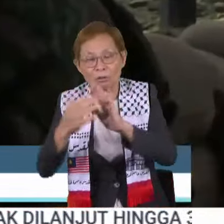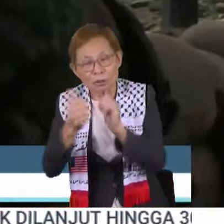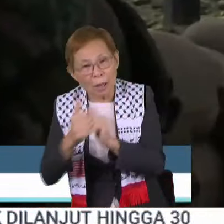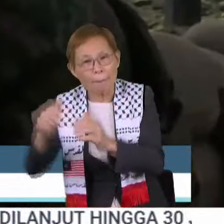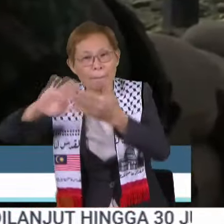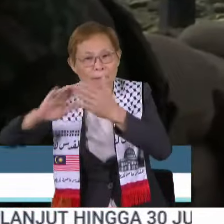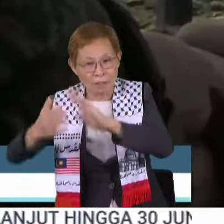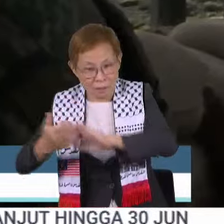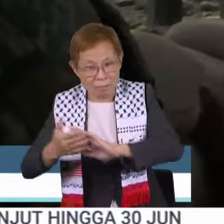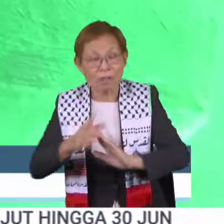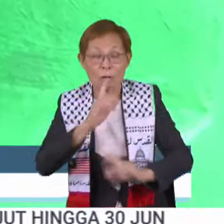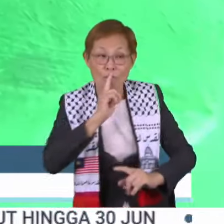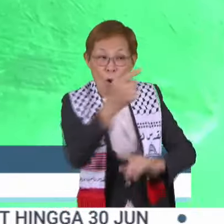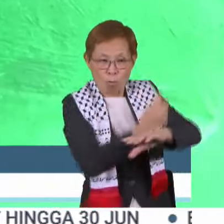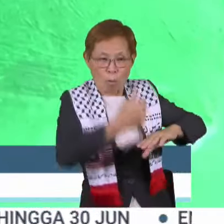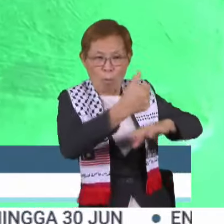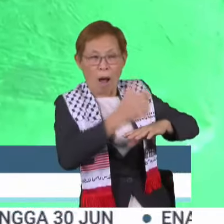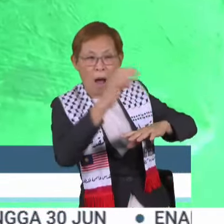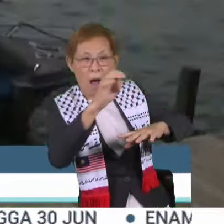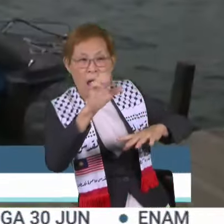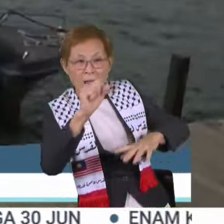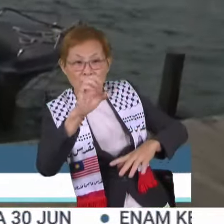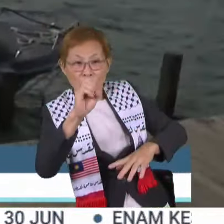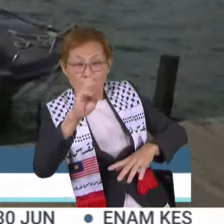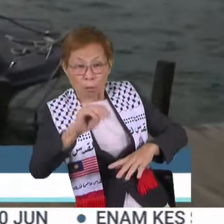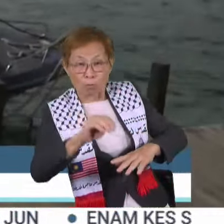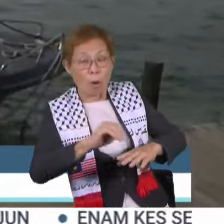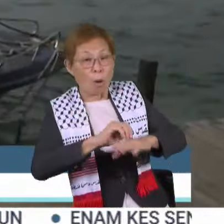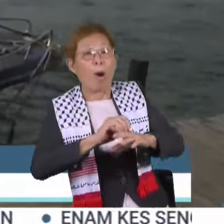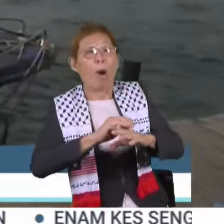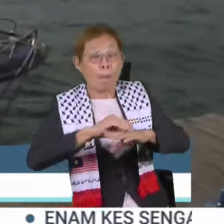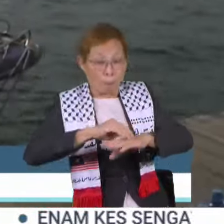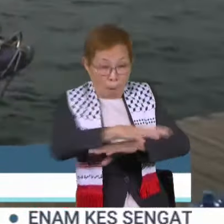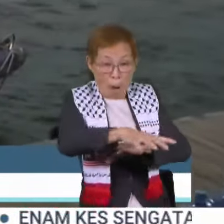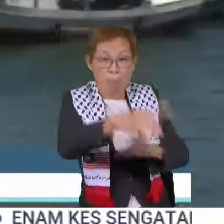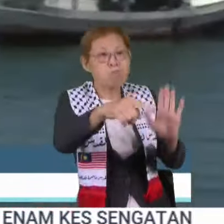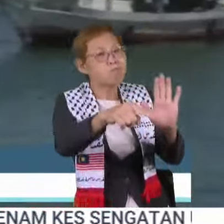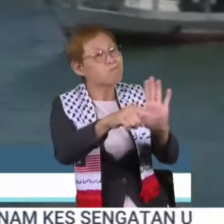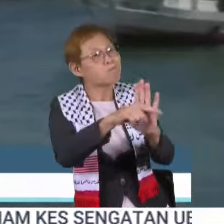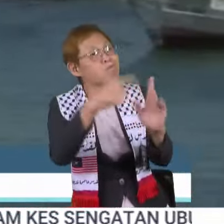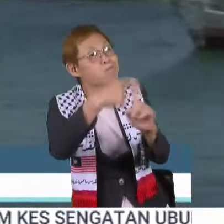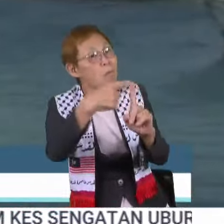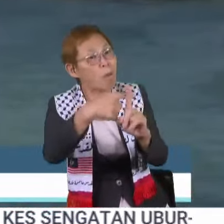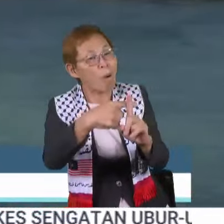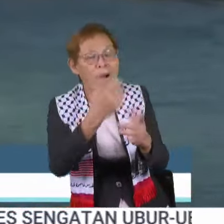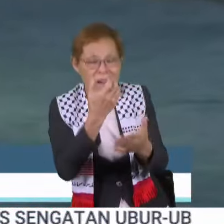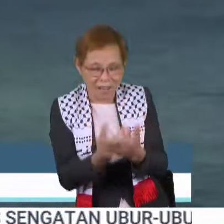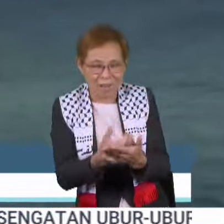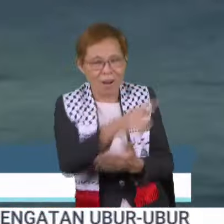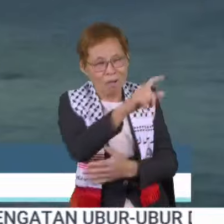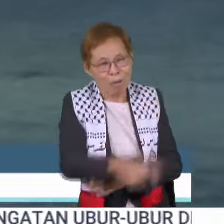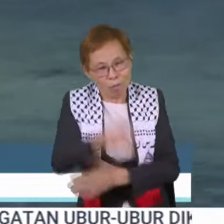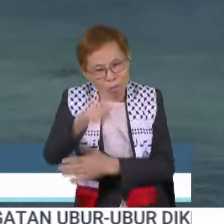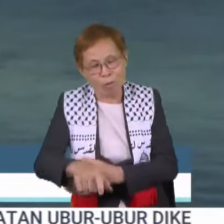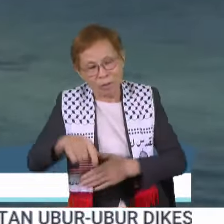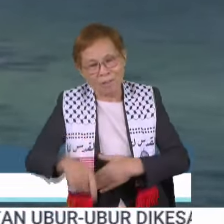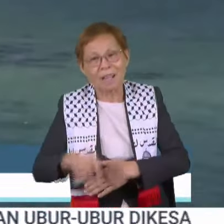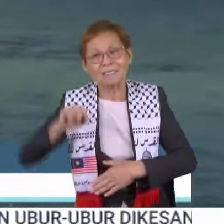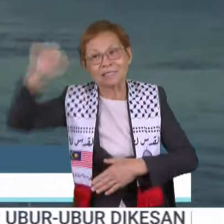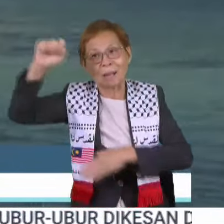masyarakat ternyata penubahan esom memberi kesan positif kepada ekonomi dalam kalangan penduduk di Zon selama